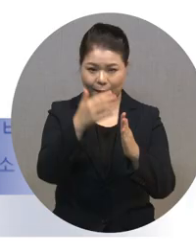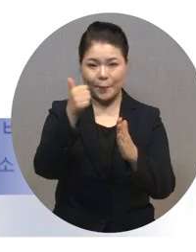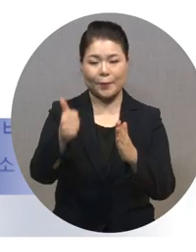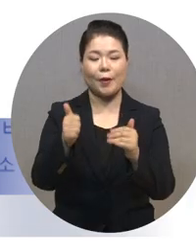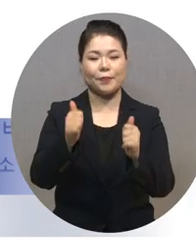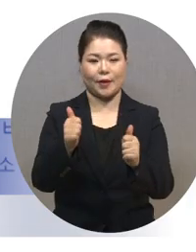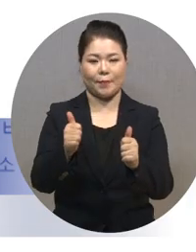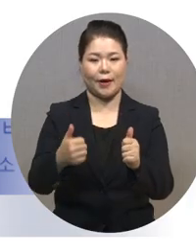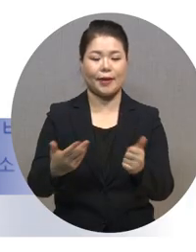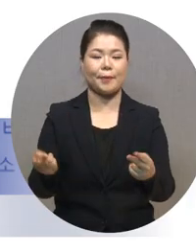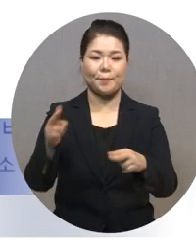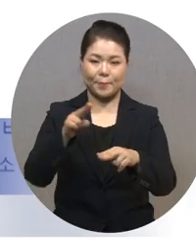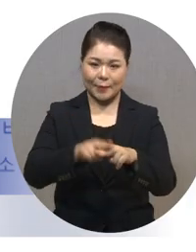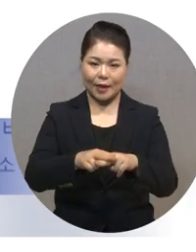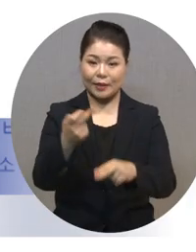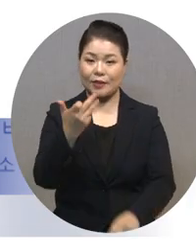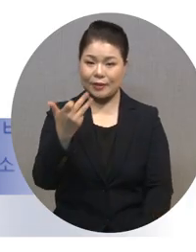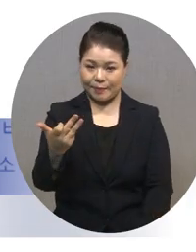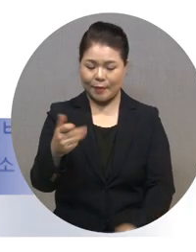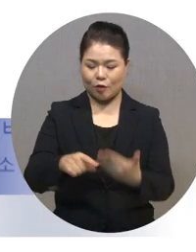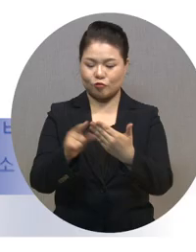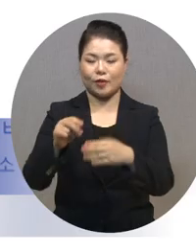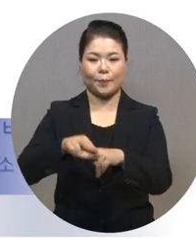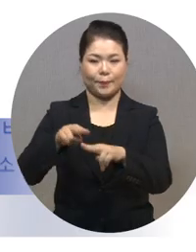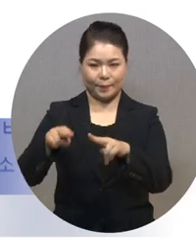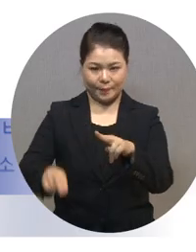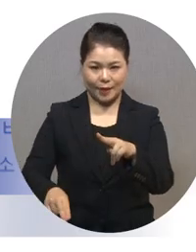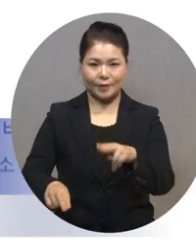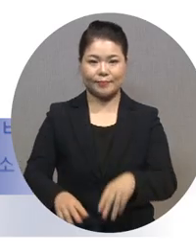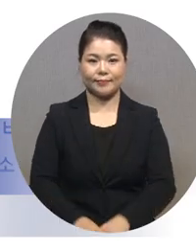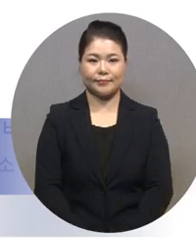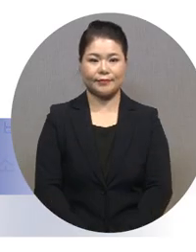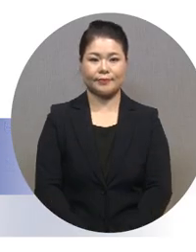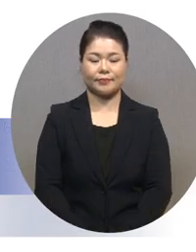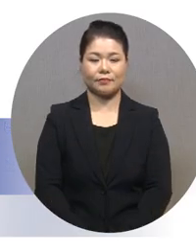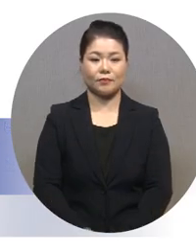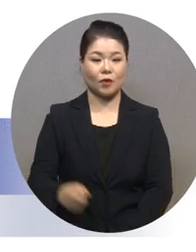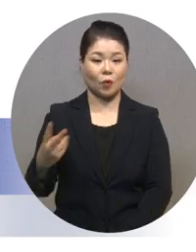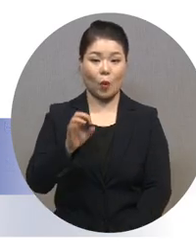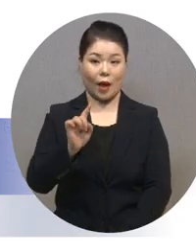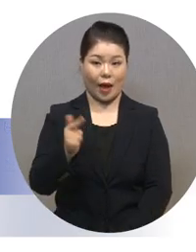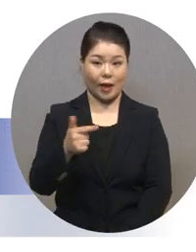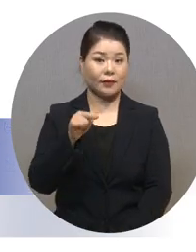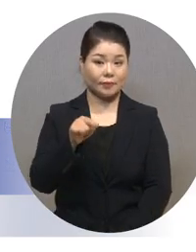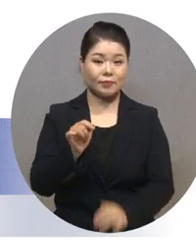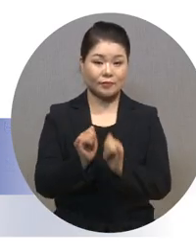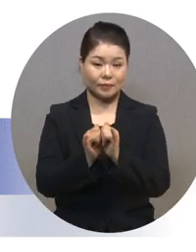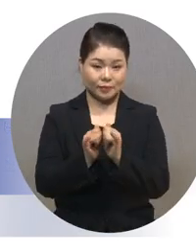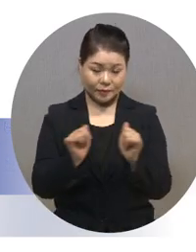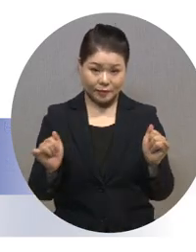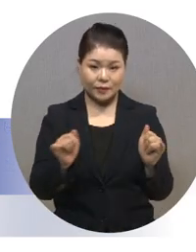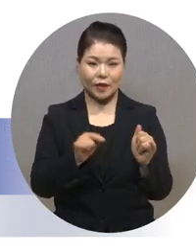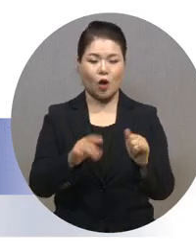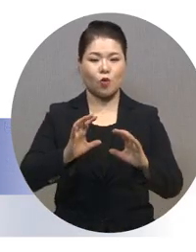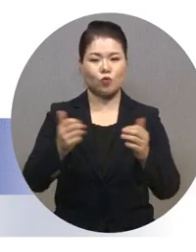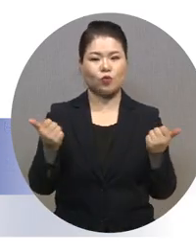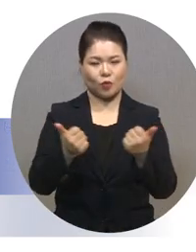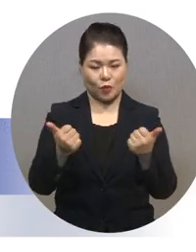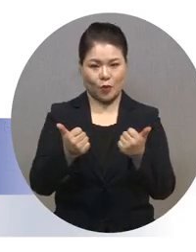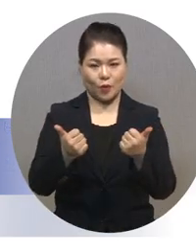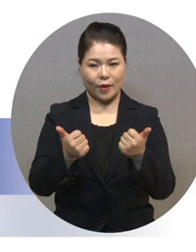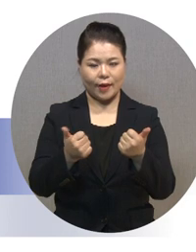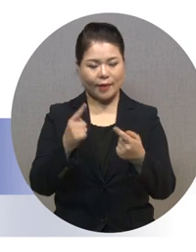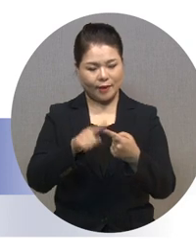재판권의 취임해 2018년 9월 퇴임을 했습니다 한편 후보자는 취임에 앞 국회 인사